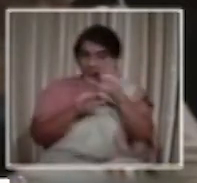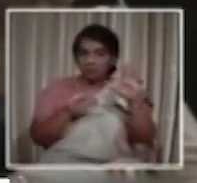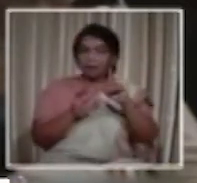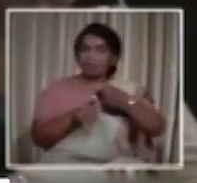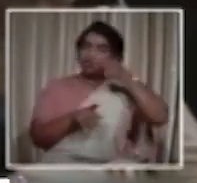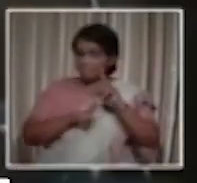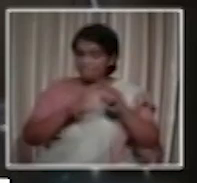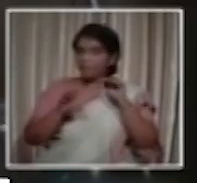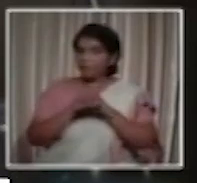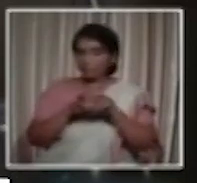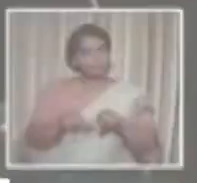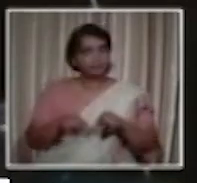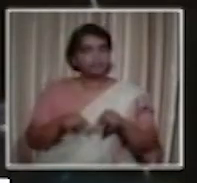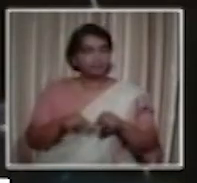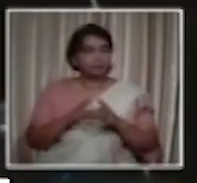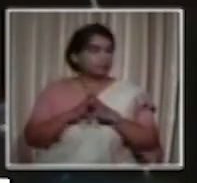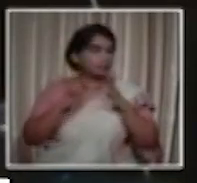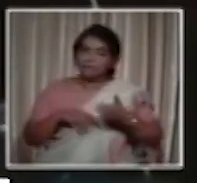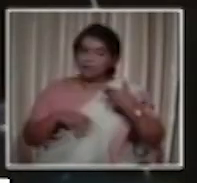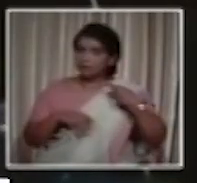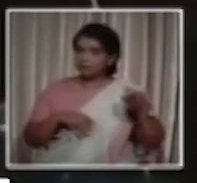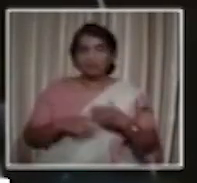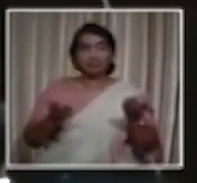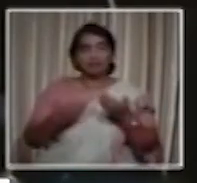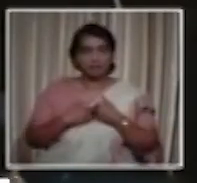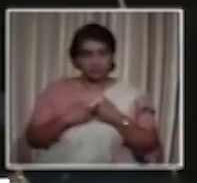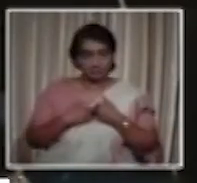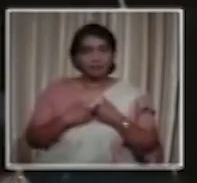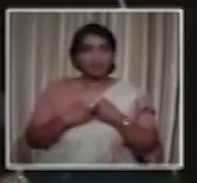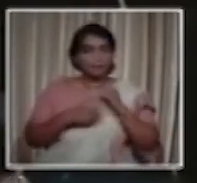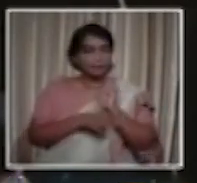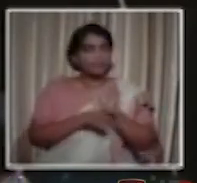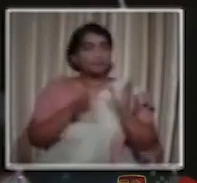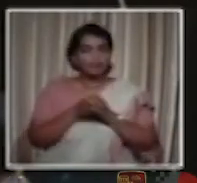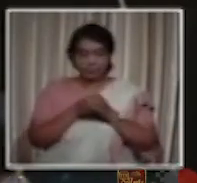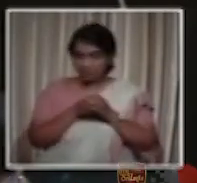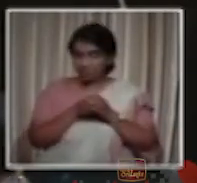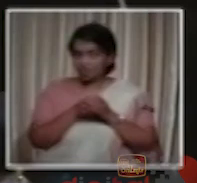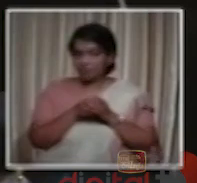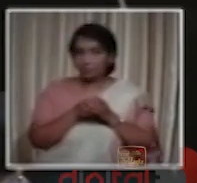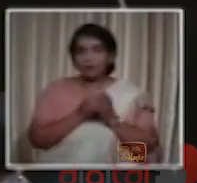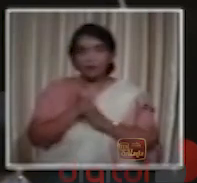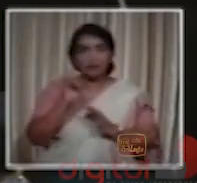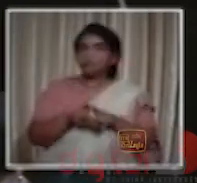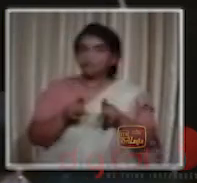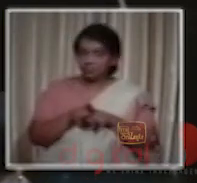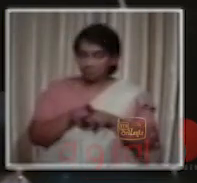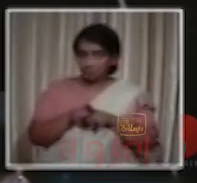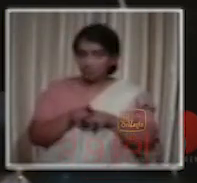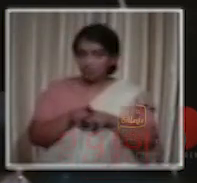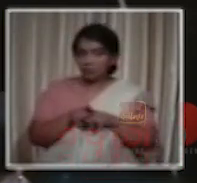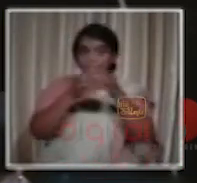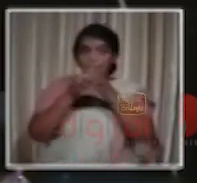සම්මත කළ යුතුයි කියලා අද ඉතාමත් වැදගත් දවසක් අපි ශ්‍රී ලංකා නිදහස් පක්ෂයේ මන්ත්‍රී කණ්ඩායම වගේම